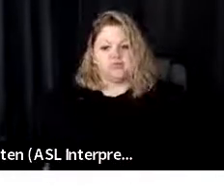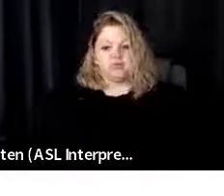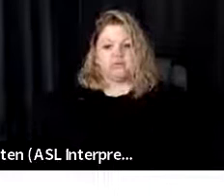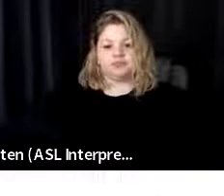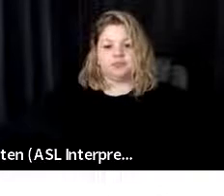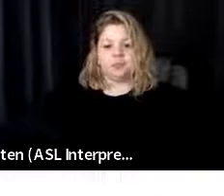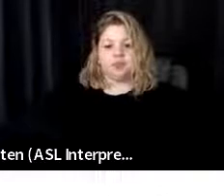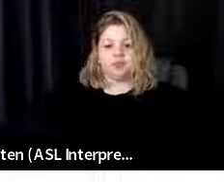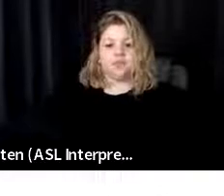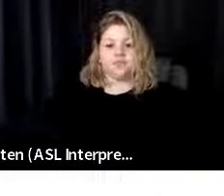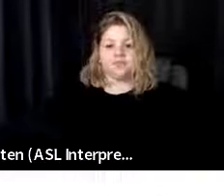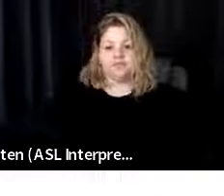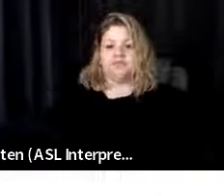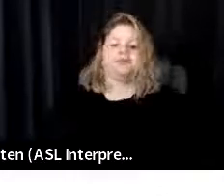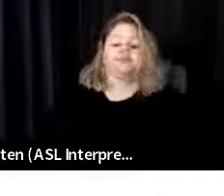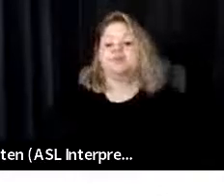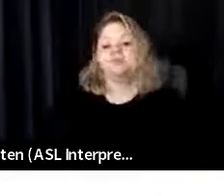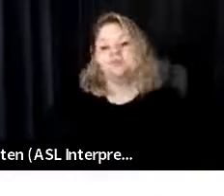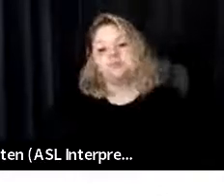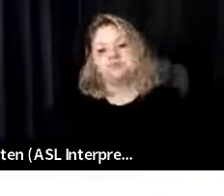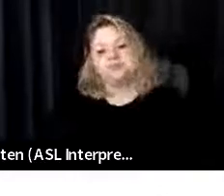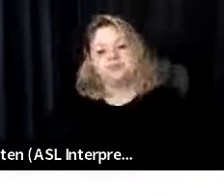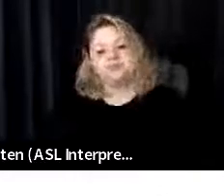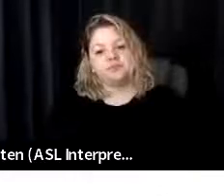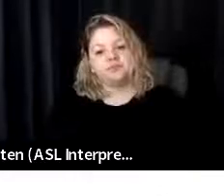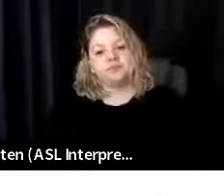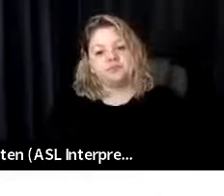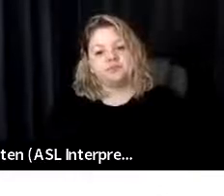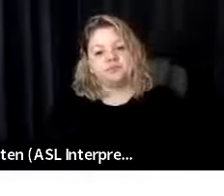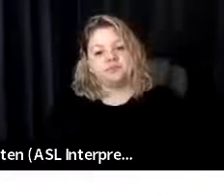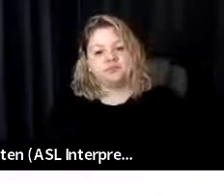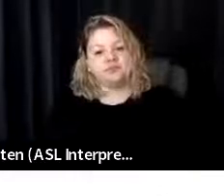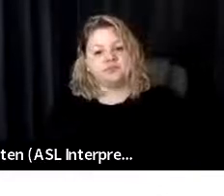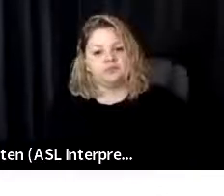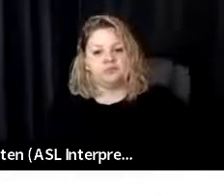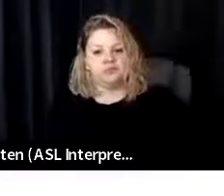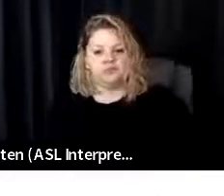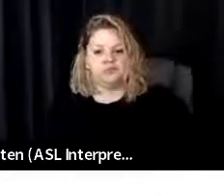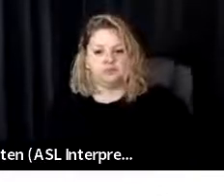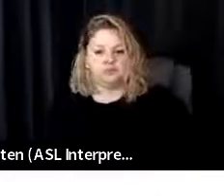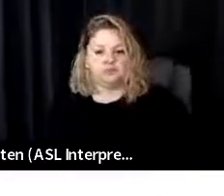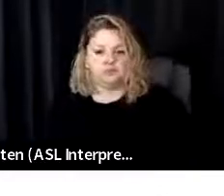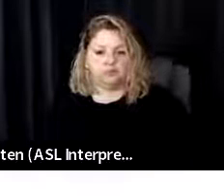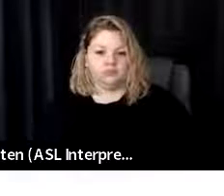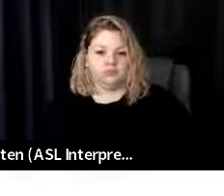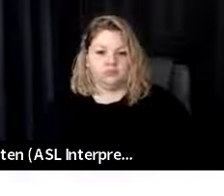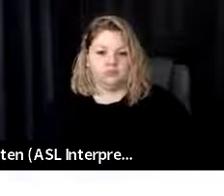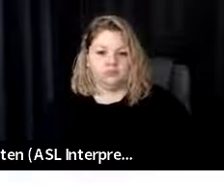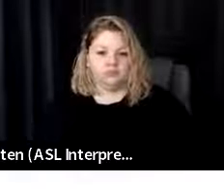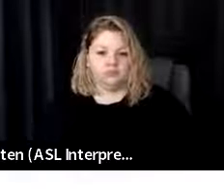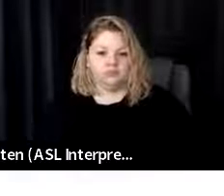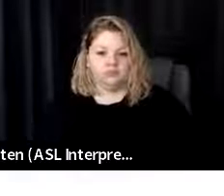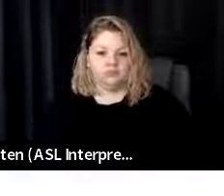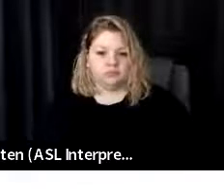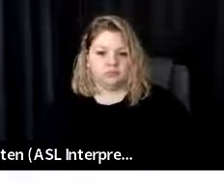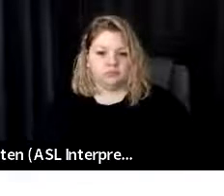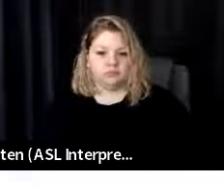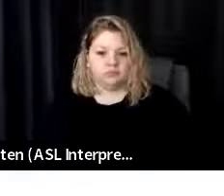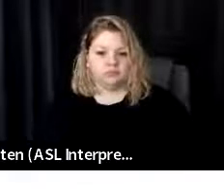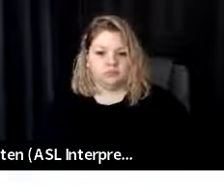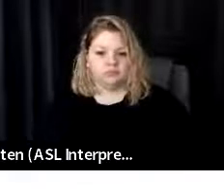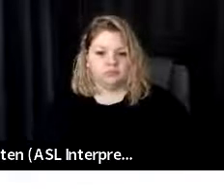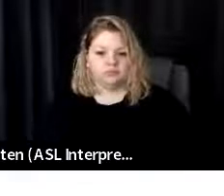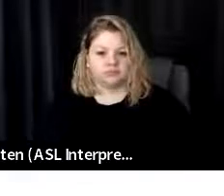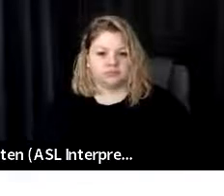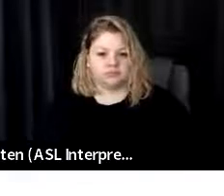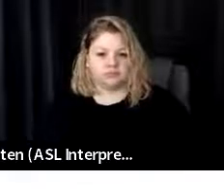ngôn ngữ tiếng Việt, xin tìm cái thanh điều khiển ngang ở phía dưới màn hình, bấm vô to Interpretation, sau đó anh chị chọn vào ngôn ngữ tiếng Việt. Hiện